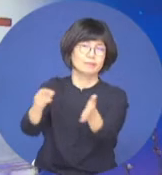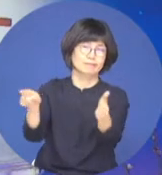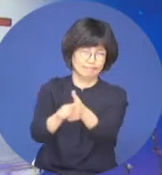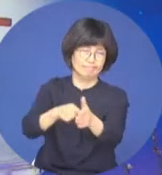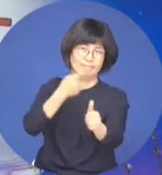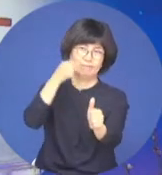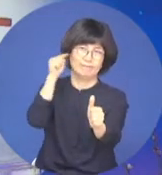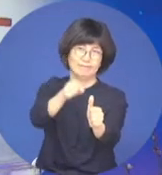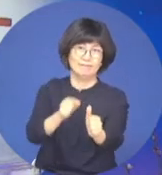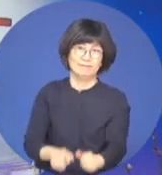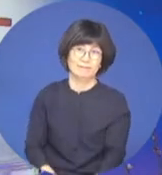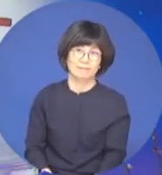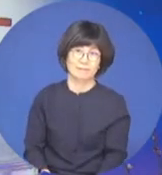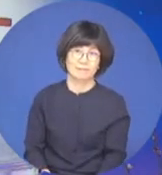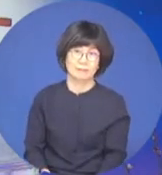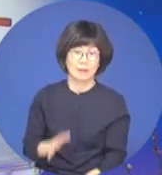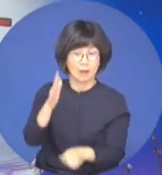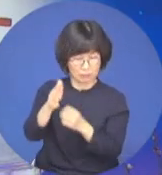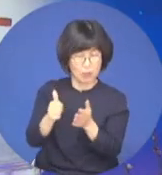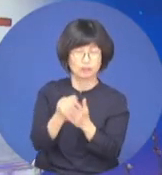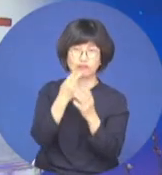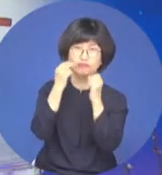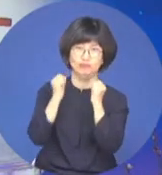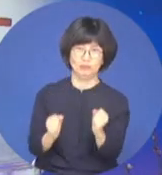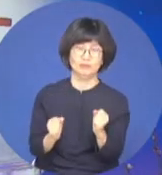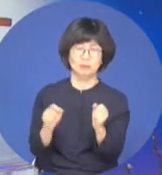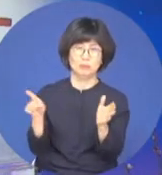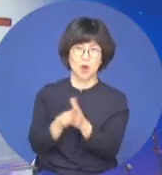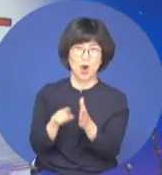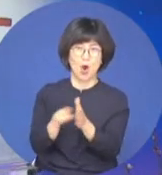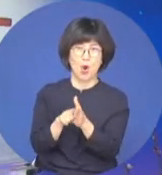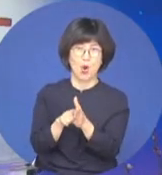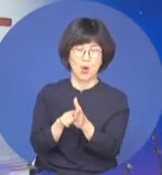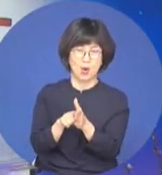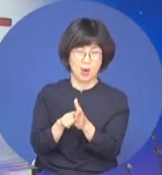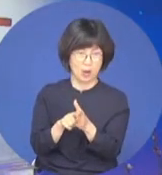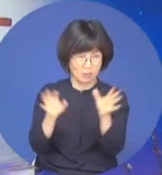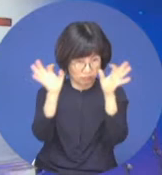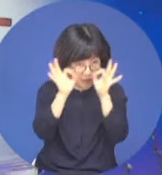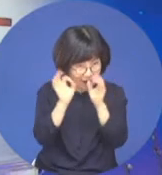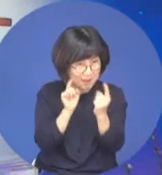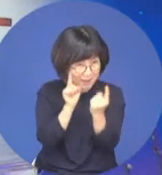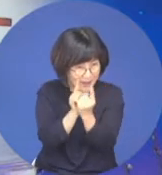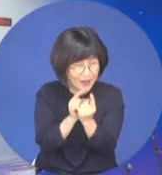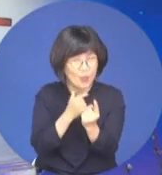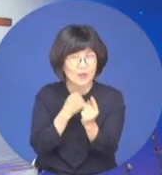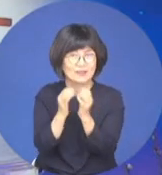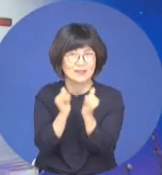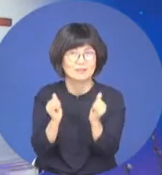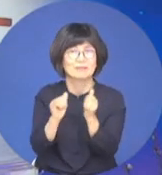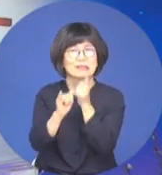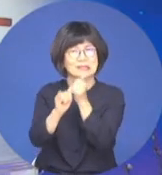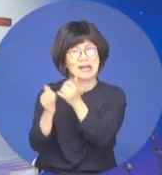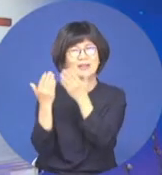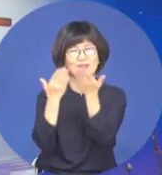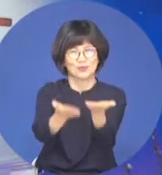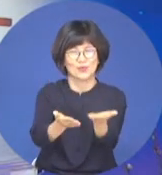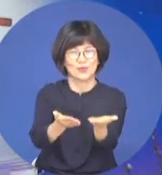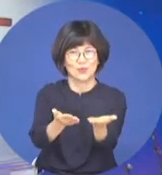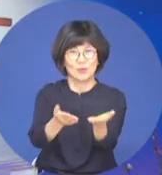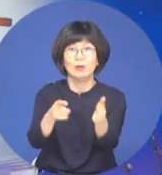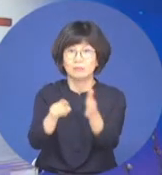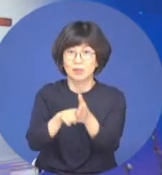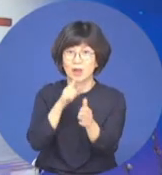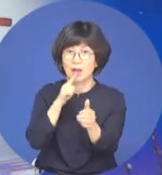믿느냐? 하나님 살아계심을 믿고 그를 의지하고 그를 찾는 자들에게 뭐 주셔요? 상을 주신다. 그의 삶의 필요를